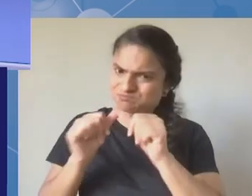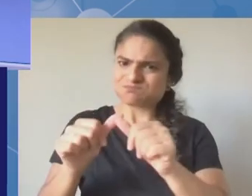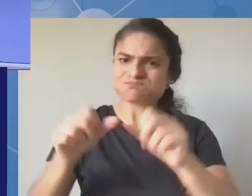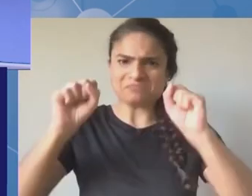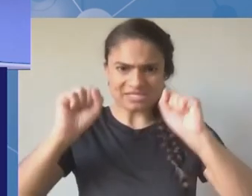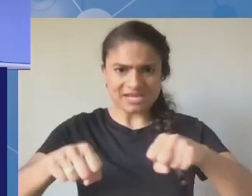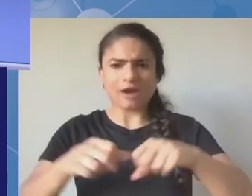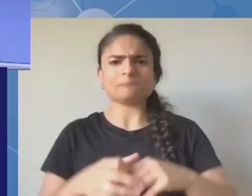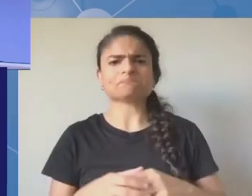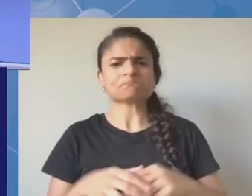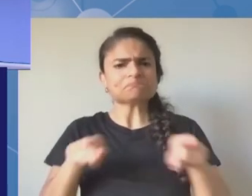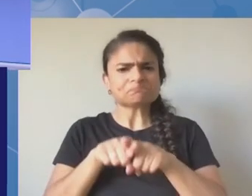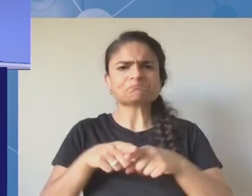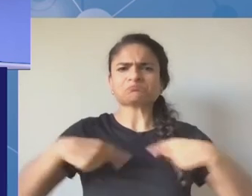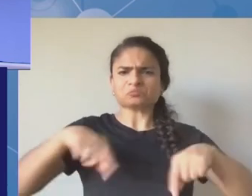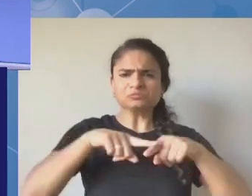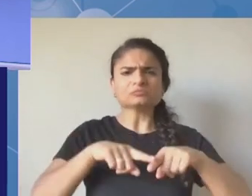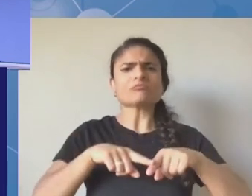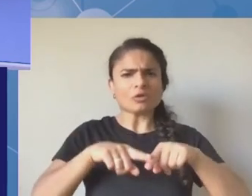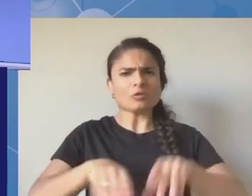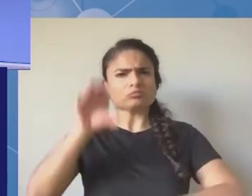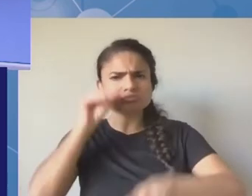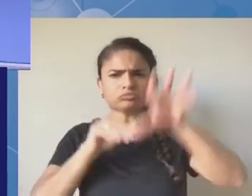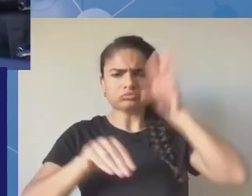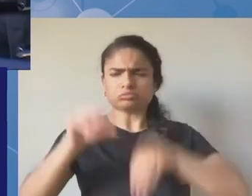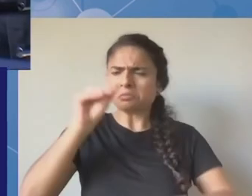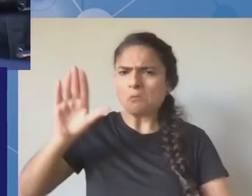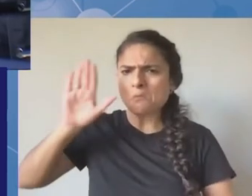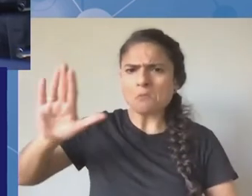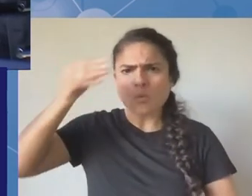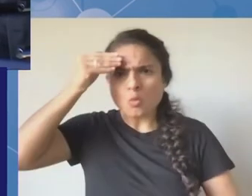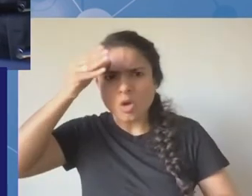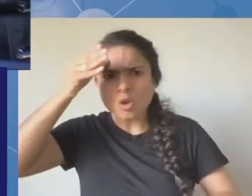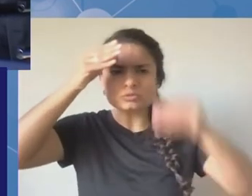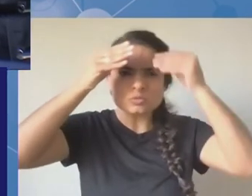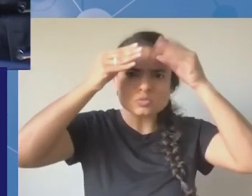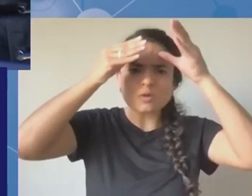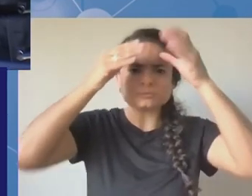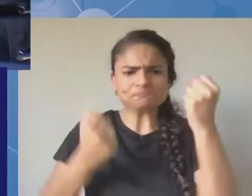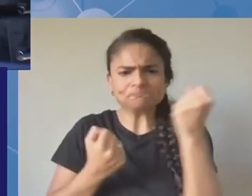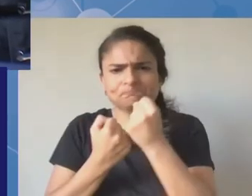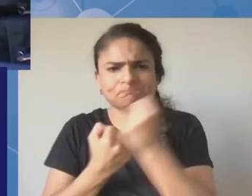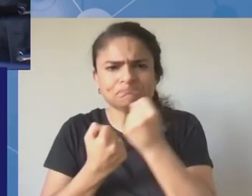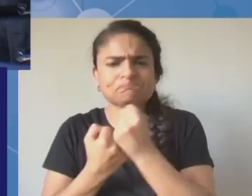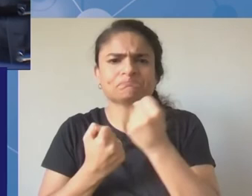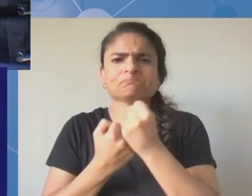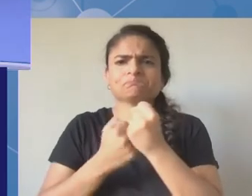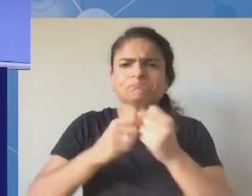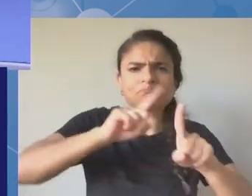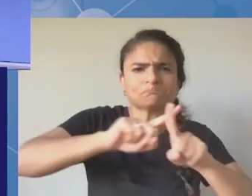نتابع هذا الطريق الذي رسم حتى الآن. أود أيضا أن